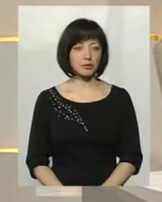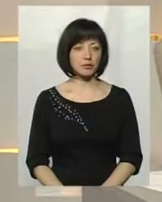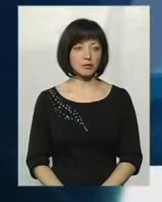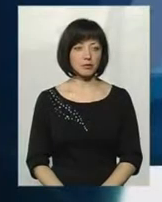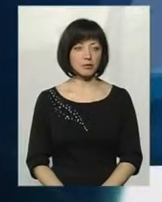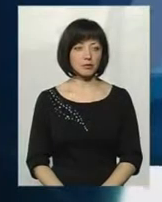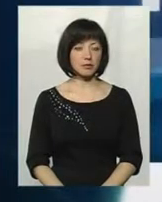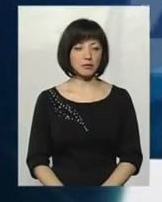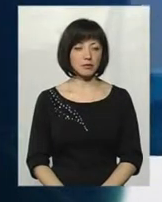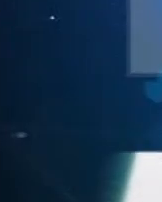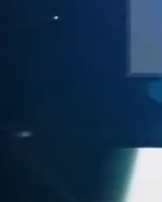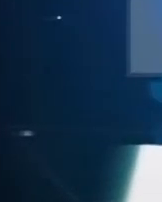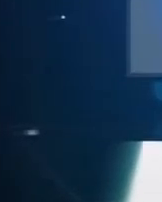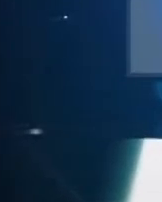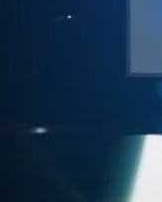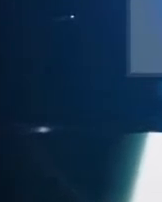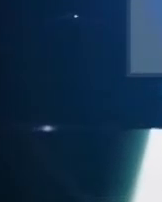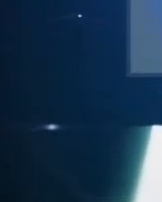нам.